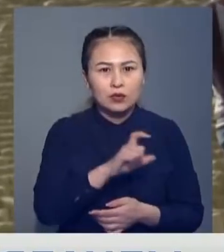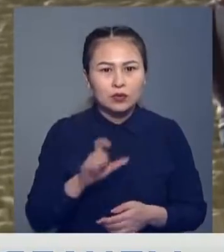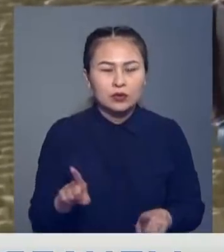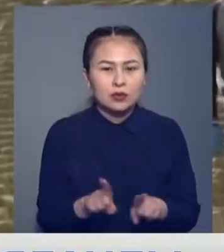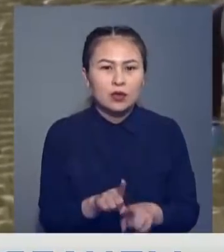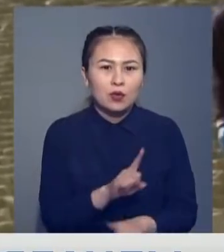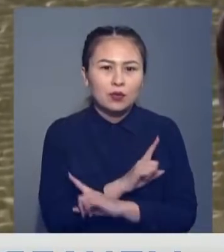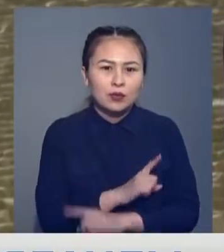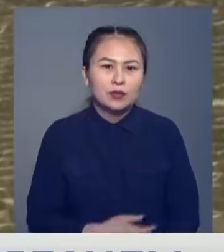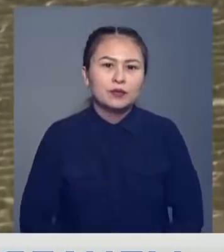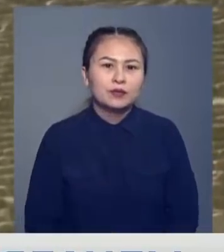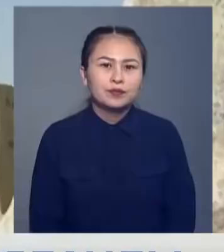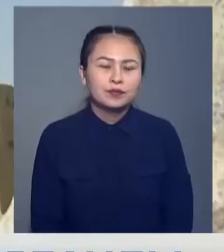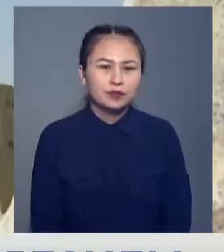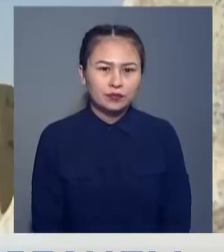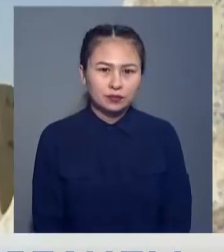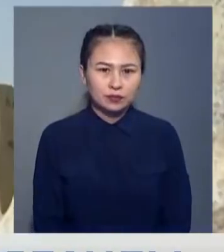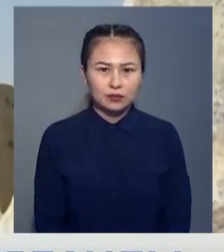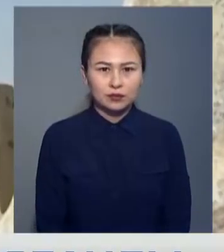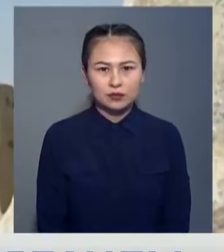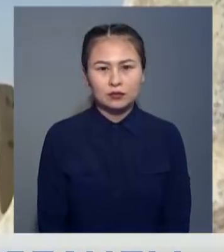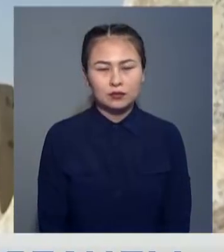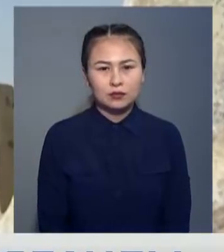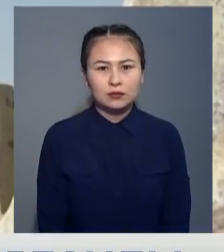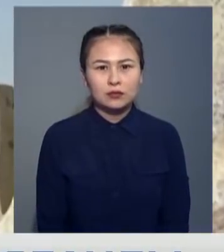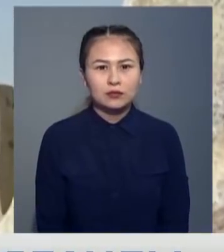осы аурудан жан тапсырды.